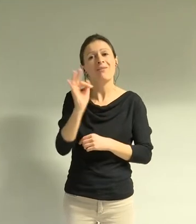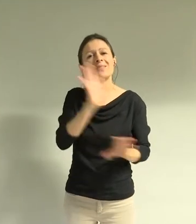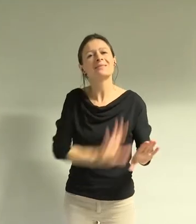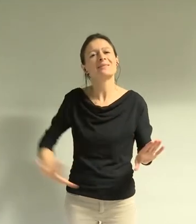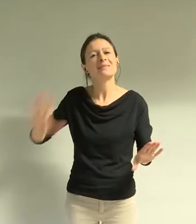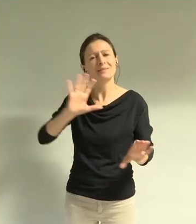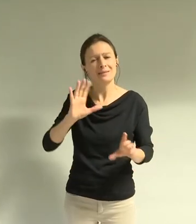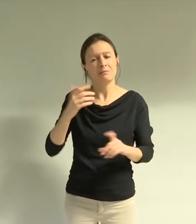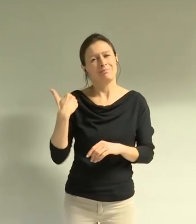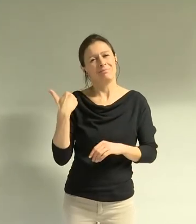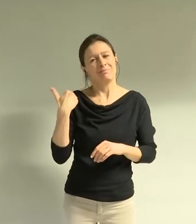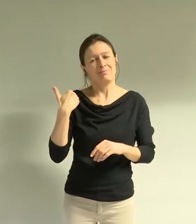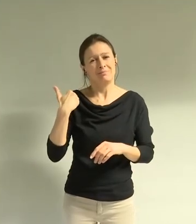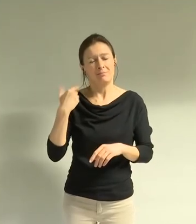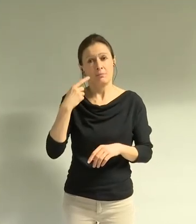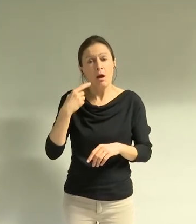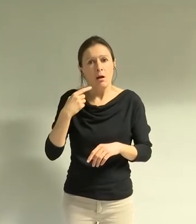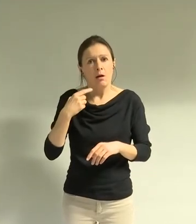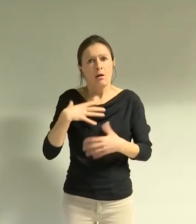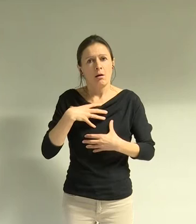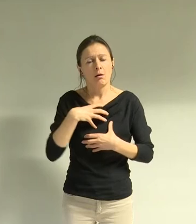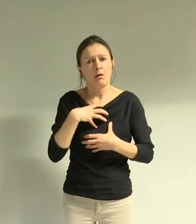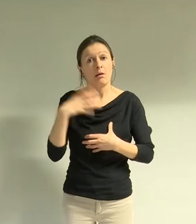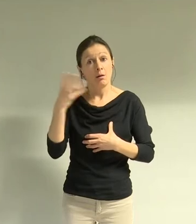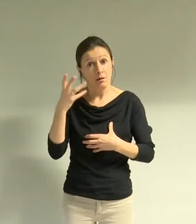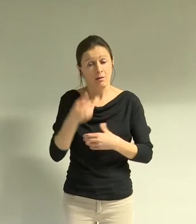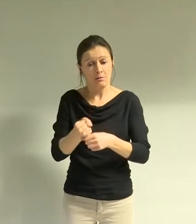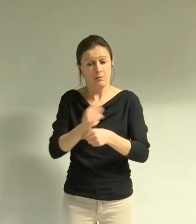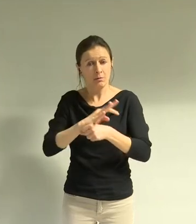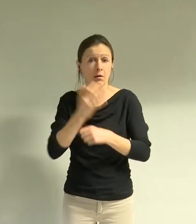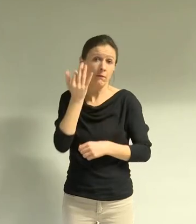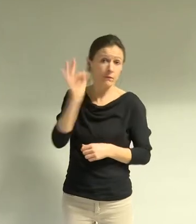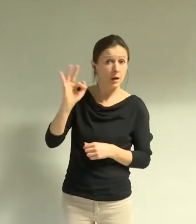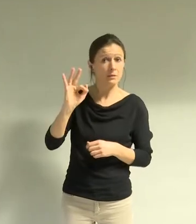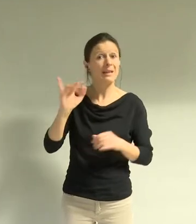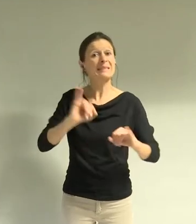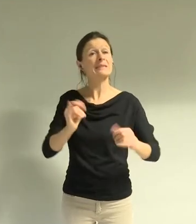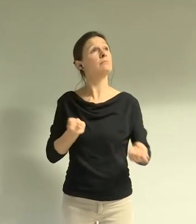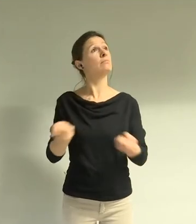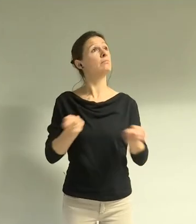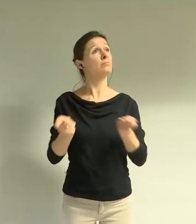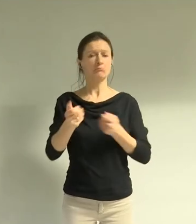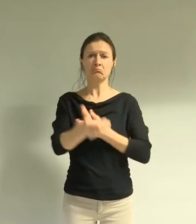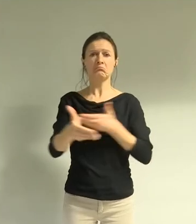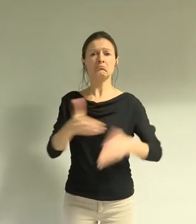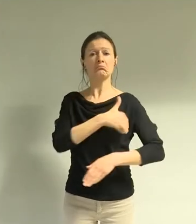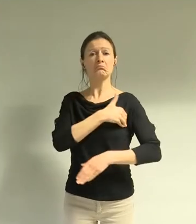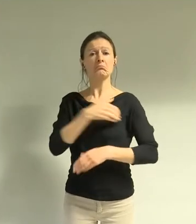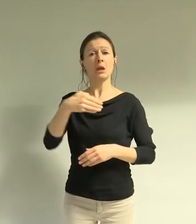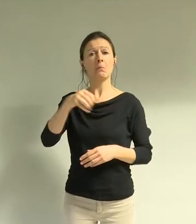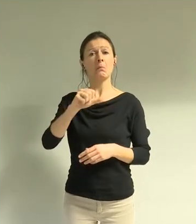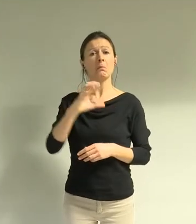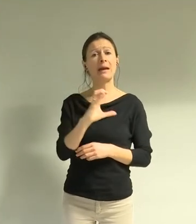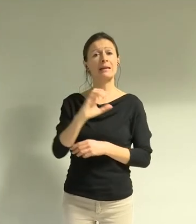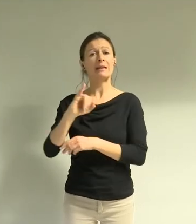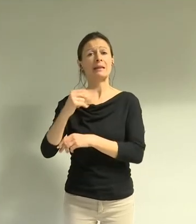que la gestion de la crise sanitaire de la france était en fait gérés et piloté par cabinet mckinsey qui fournit ces préconisations et les process